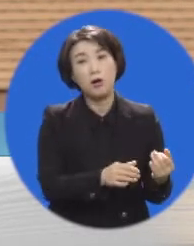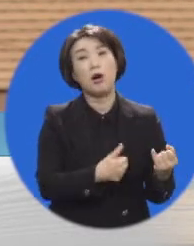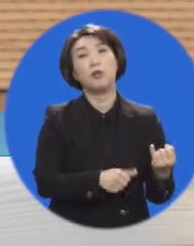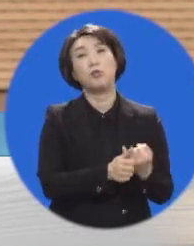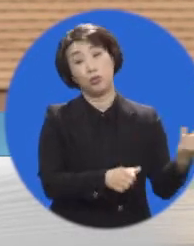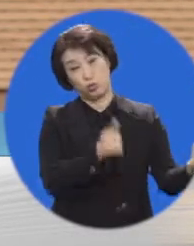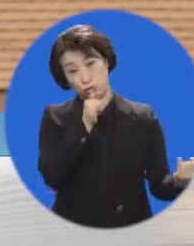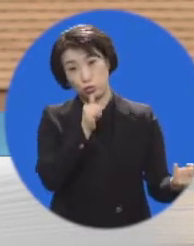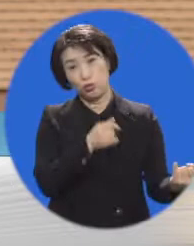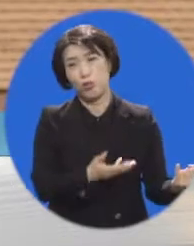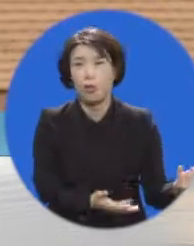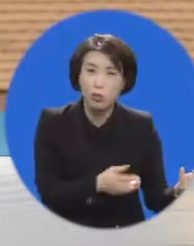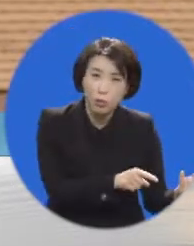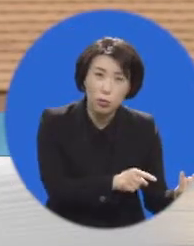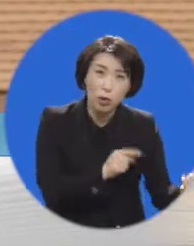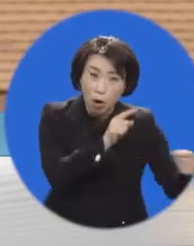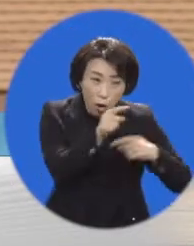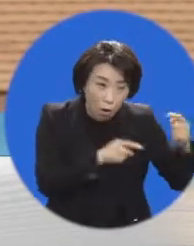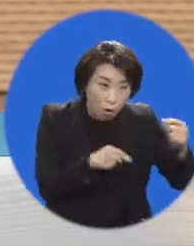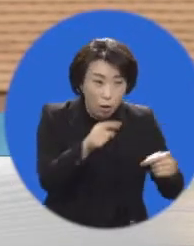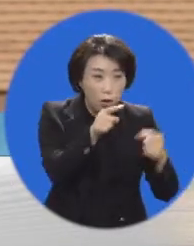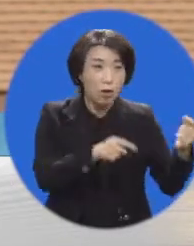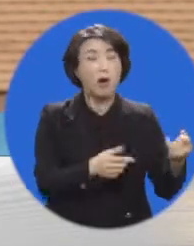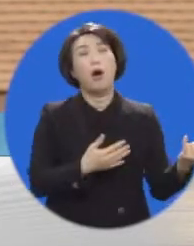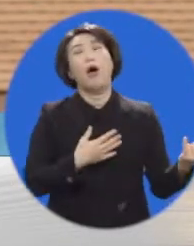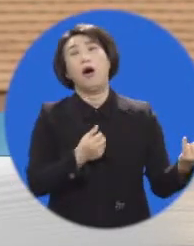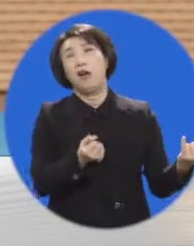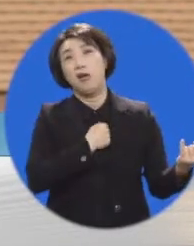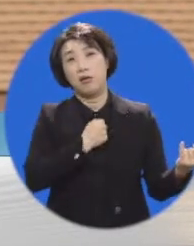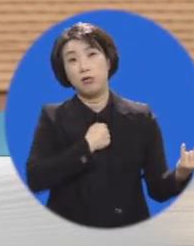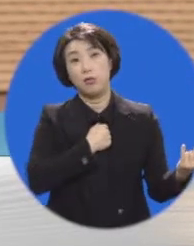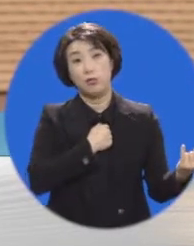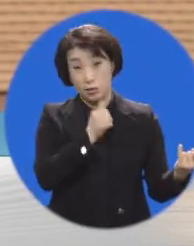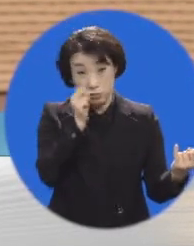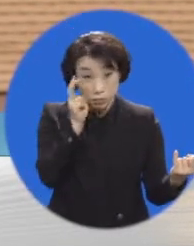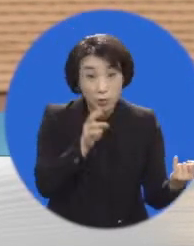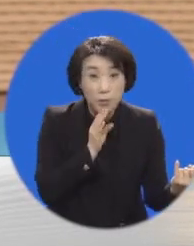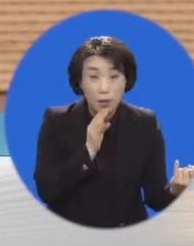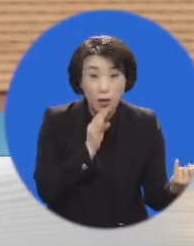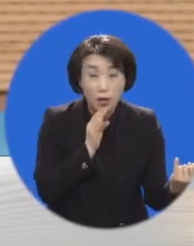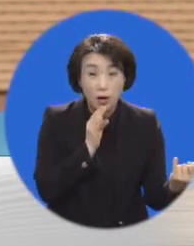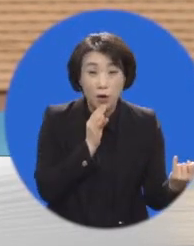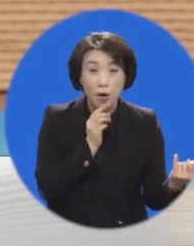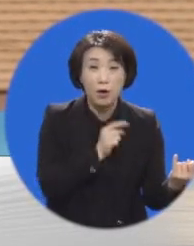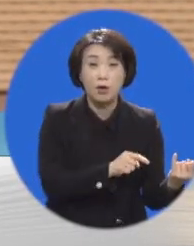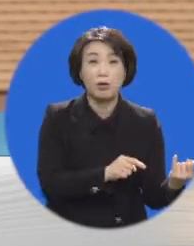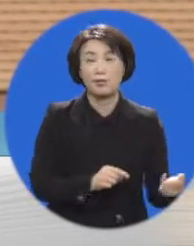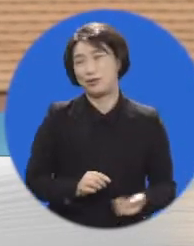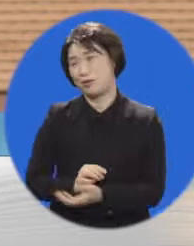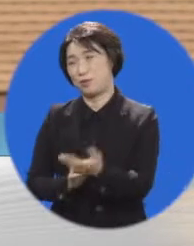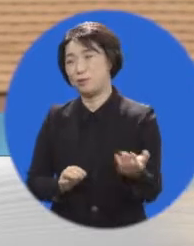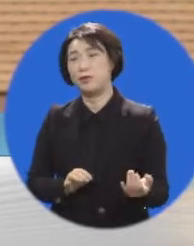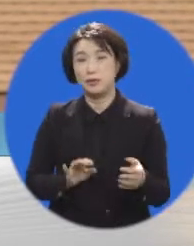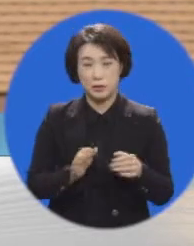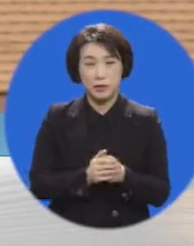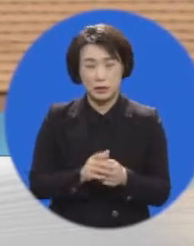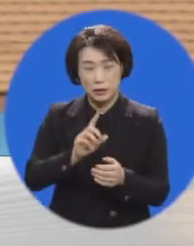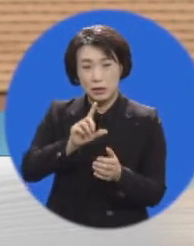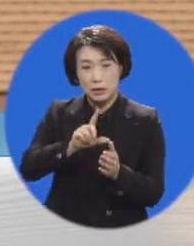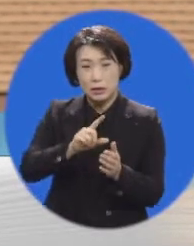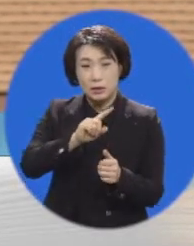이거 두었어. 말이 통하지 않는다. 말이 통하지가 않는데, 응? 그게 전적으로